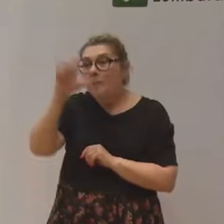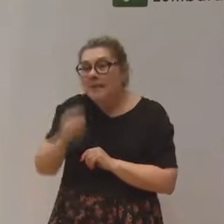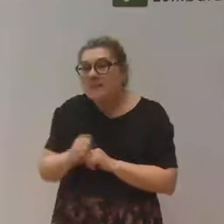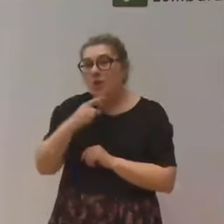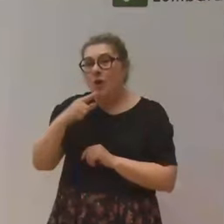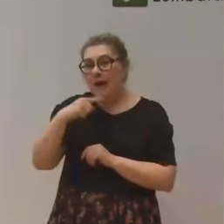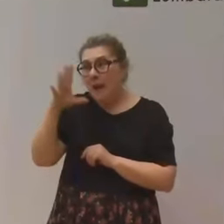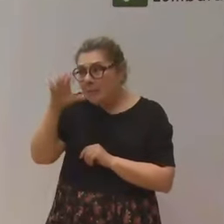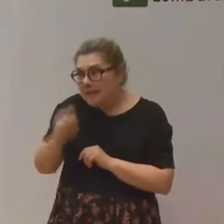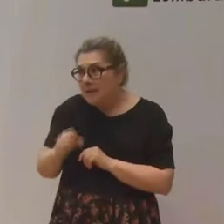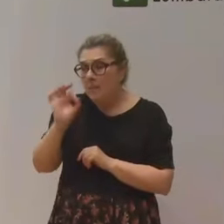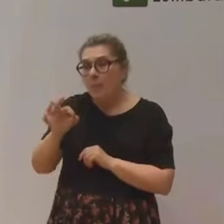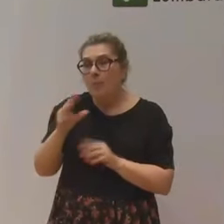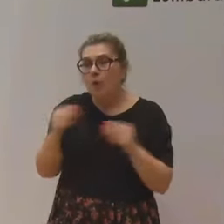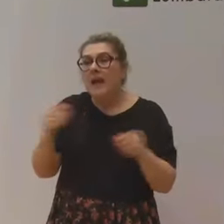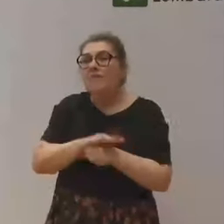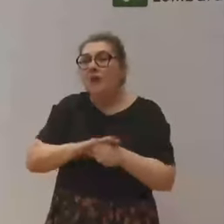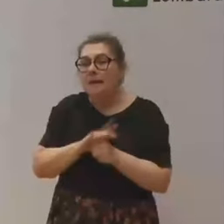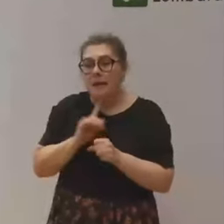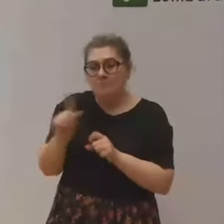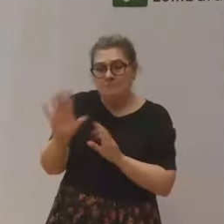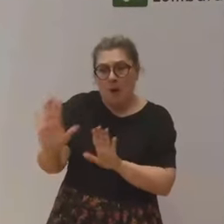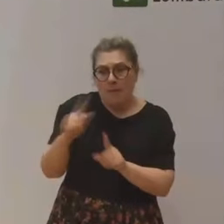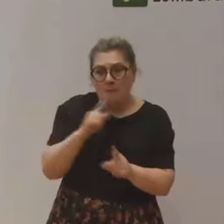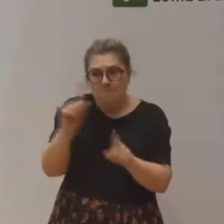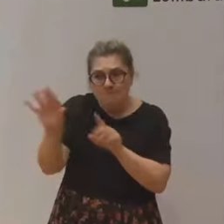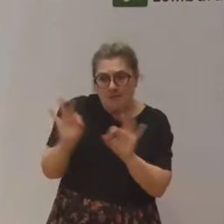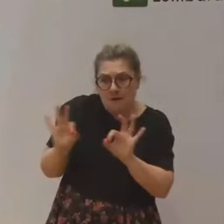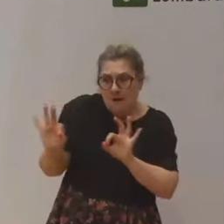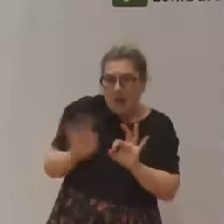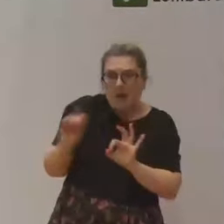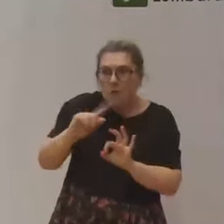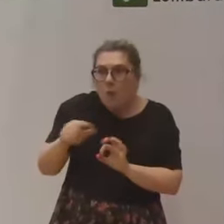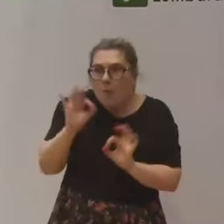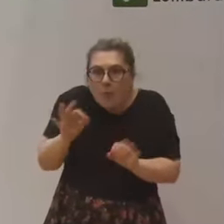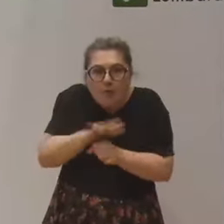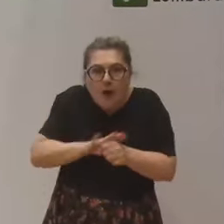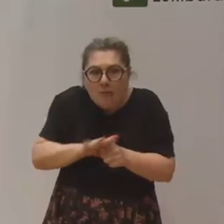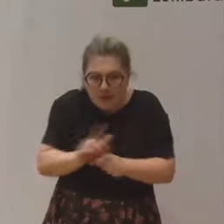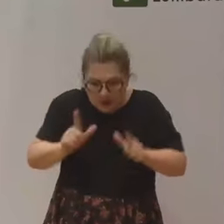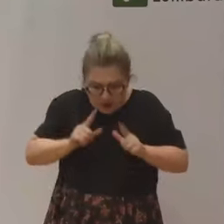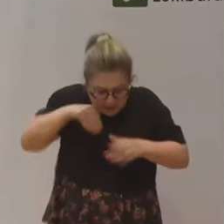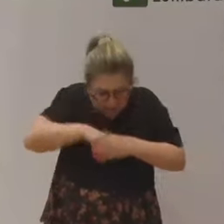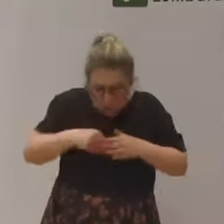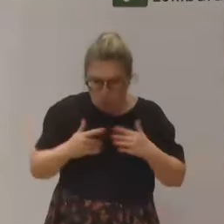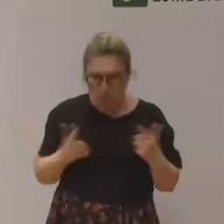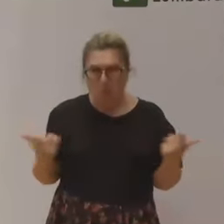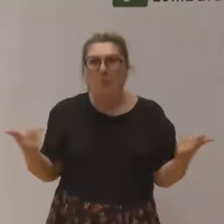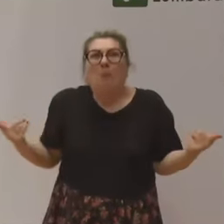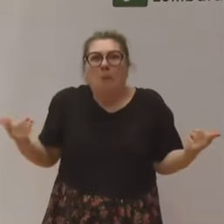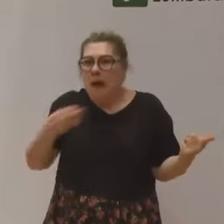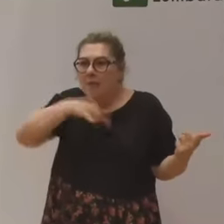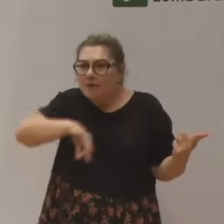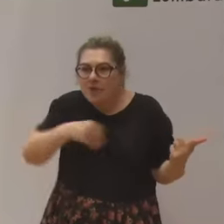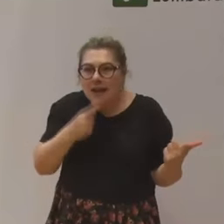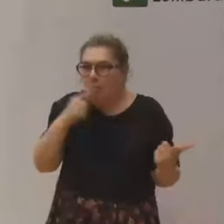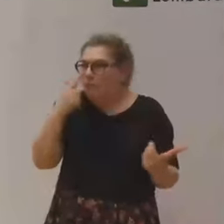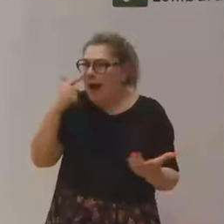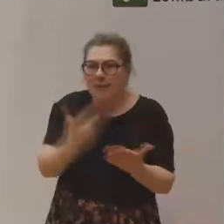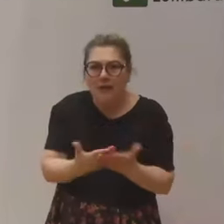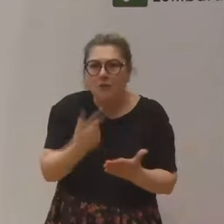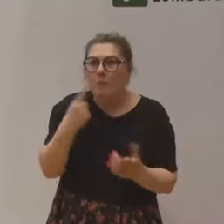delle, capiamo la resistenza a volte delle famiglie, ma anche perché a volte non hanno proprio gli elementi adeguati e sufficienti